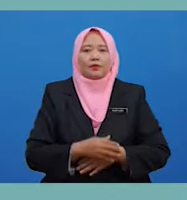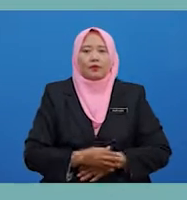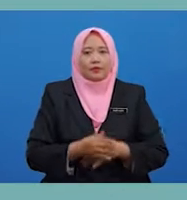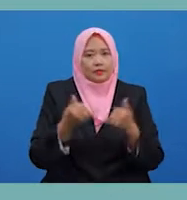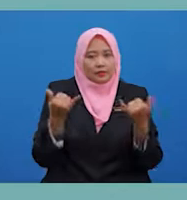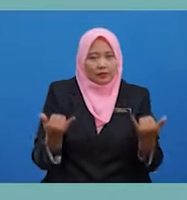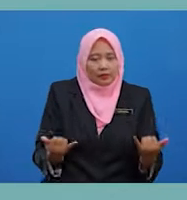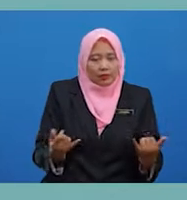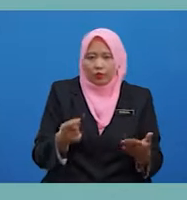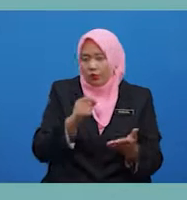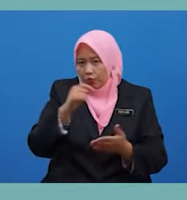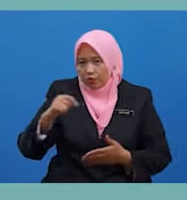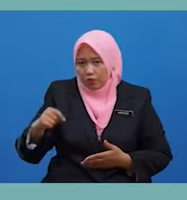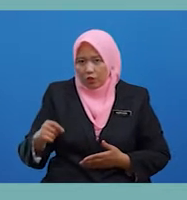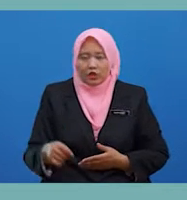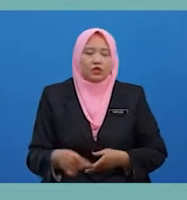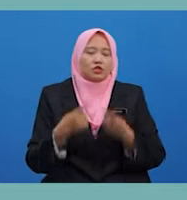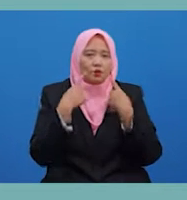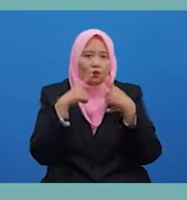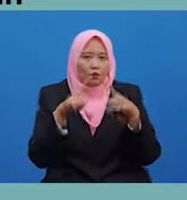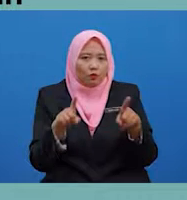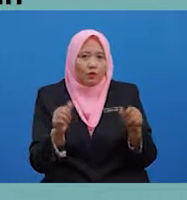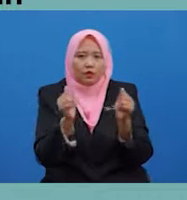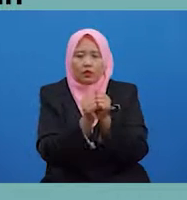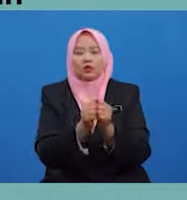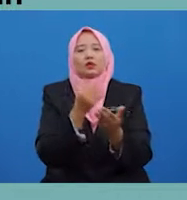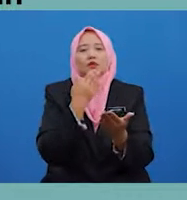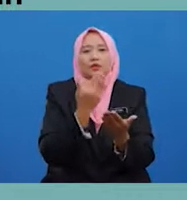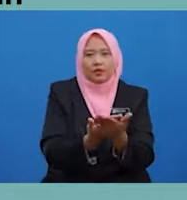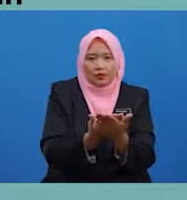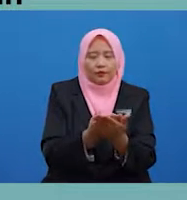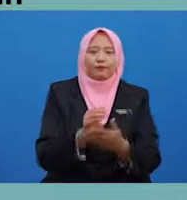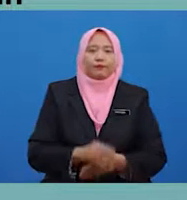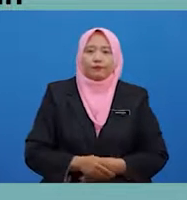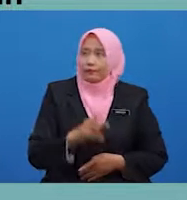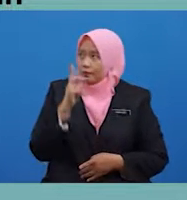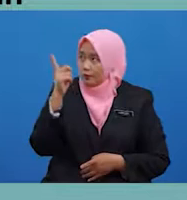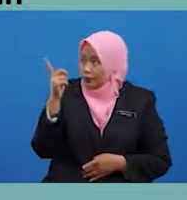menulis analisis dengan baik. Sila perhatikan betul-betul ya.